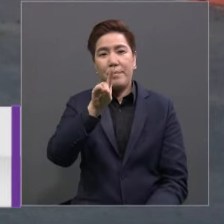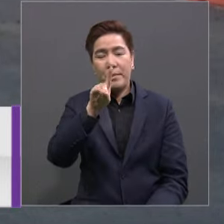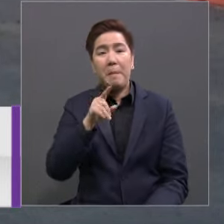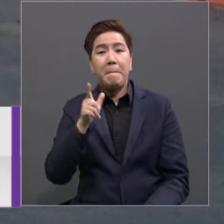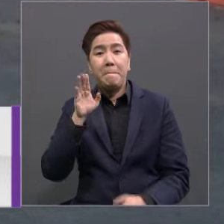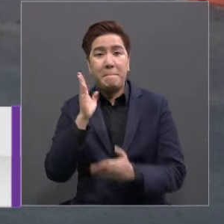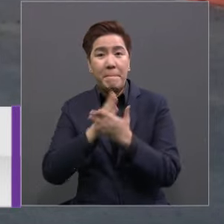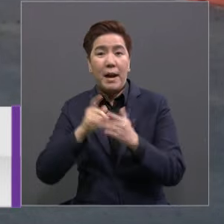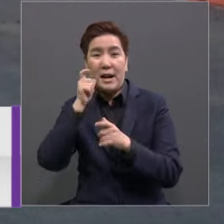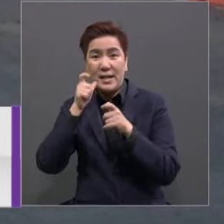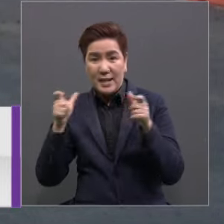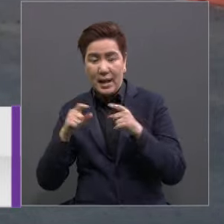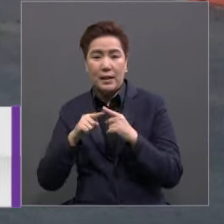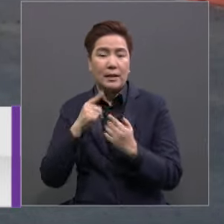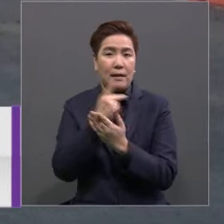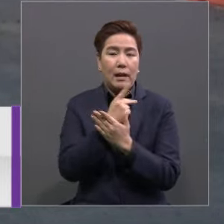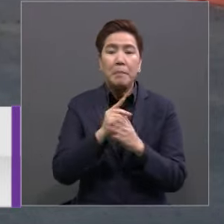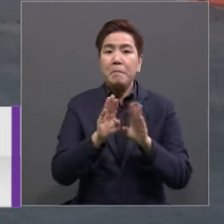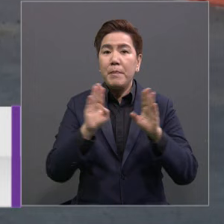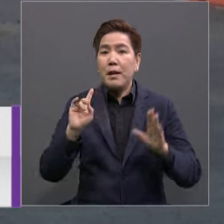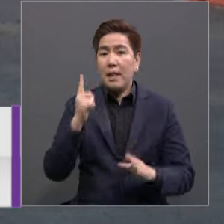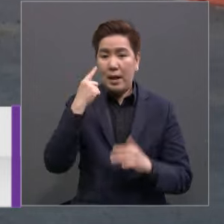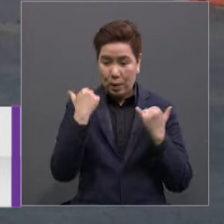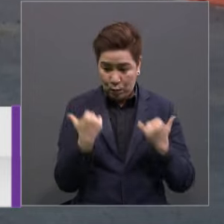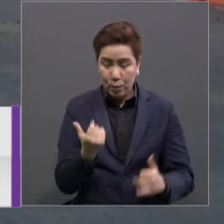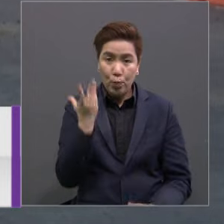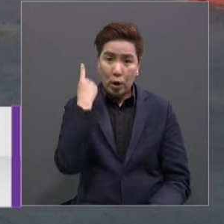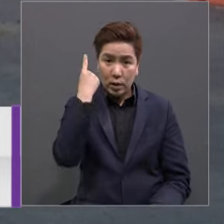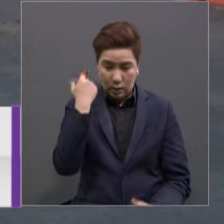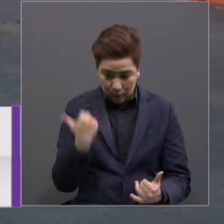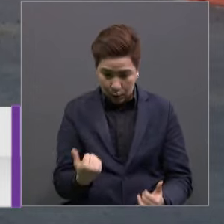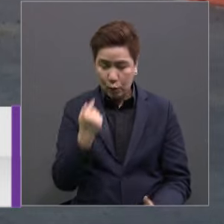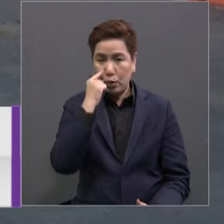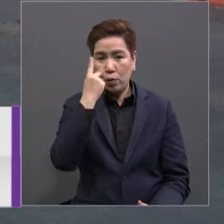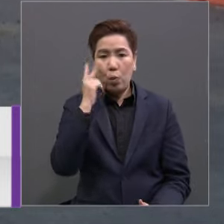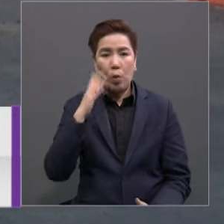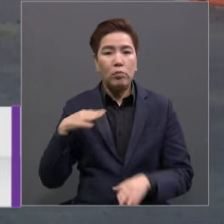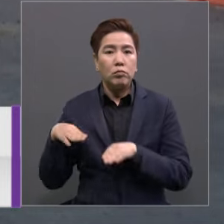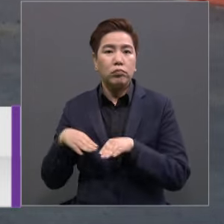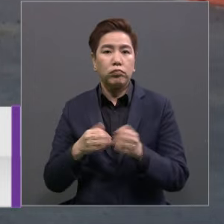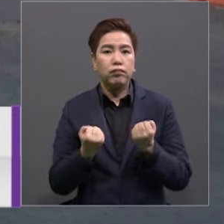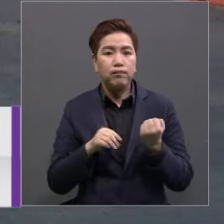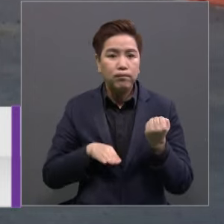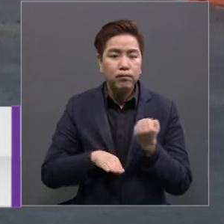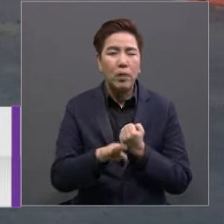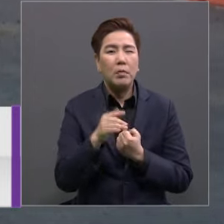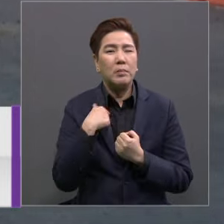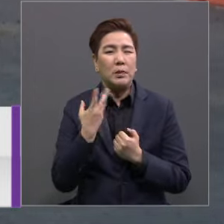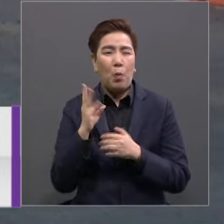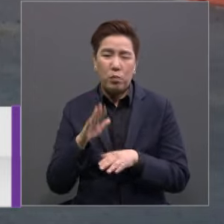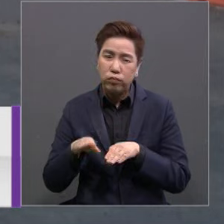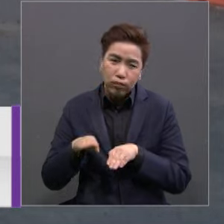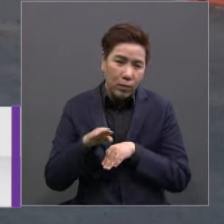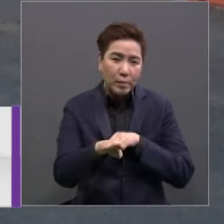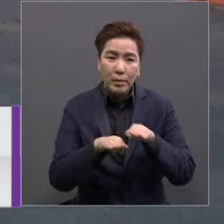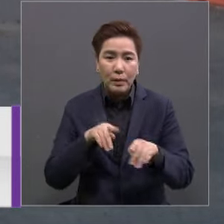ซึ่งเพิ่งจะมีการเปิดใช้เมื่อวานนี้เป็นวันแรกวันนี้เป็นวันที่2ครับบรรยากาศถือว่าวันนี้พี่น้องประชาชนใช้เส้นทางนี้ค่อนข้างคึกคักเลย